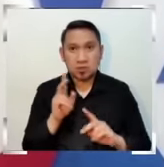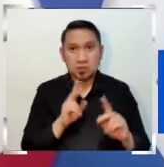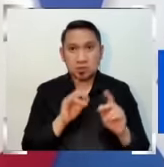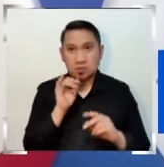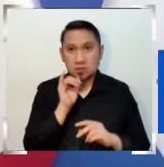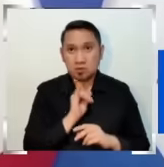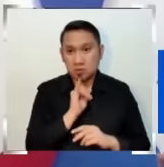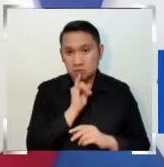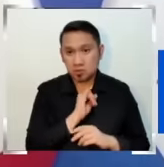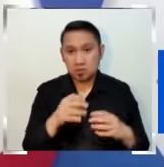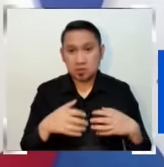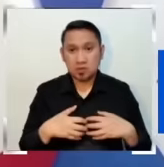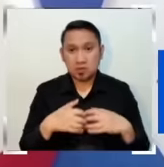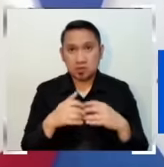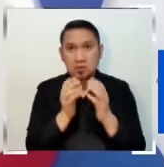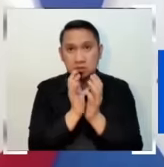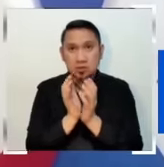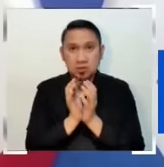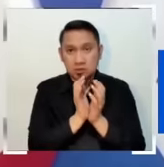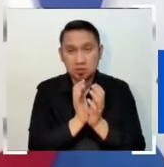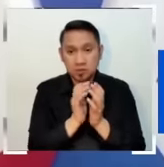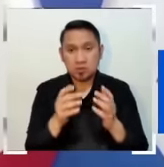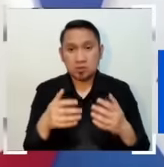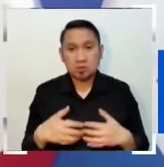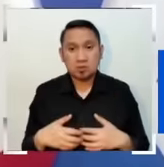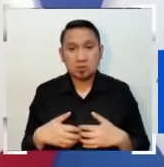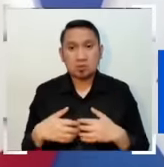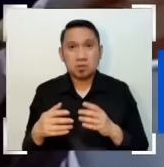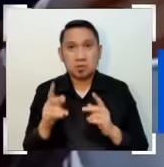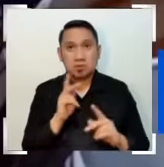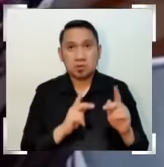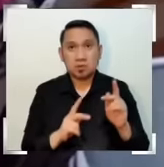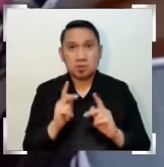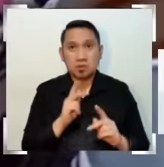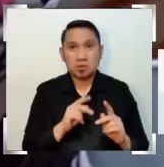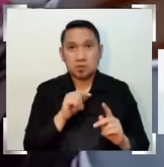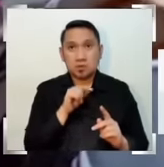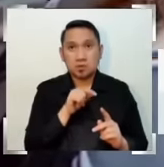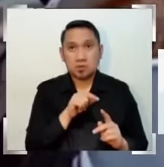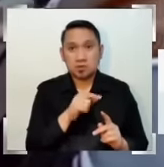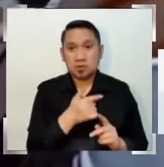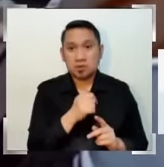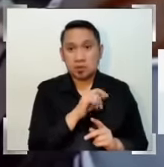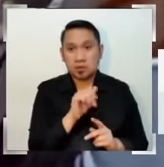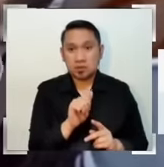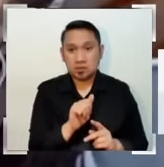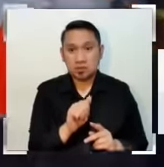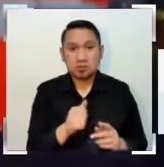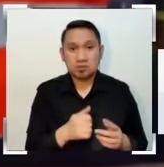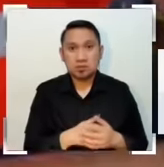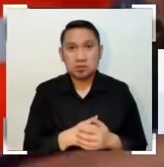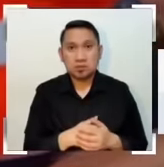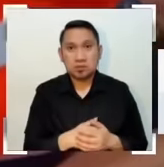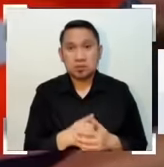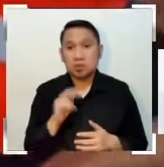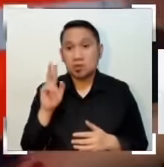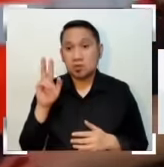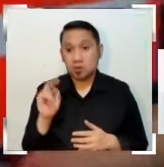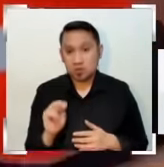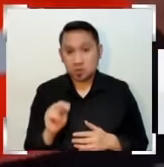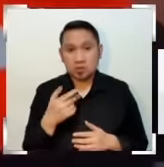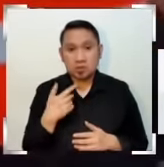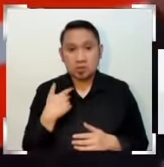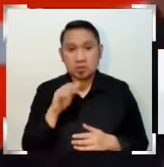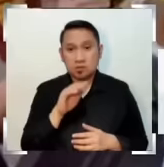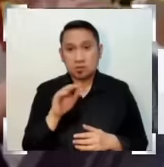communities and the people of Gaza will no longer live under Hamas tyranny. Ang United Nations nanawagan naman sa Israel